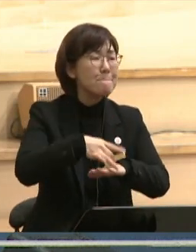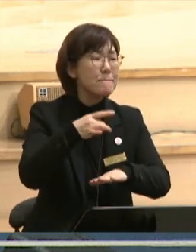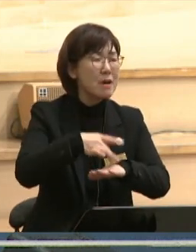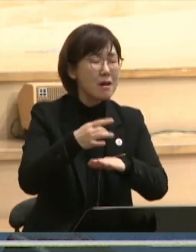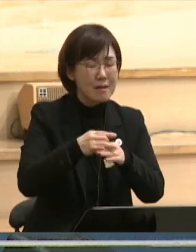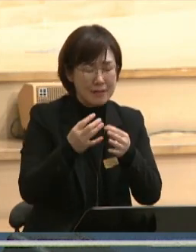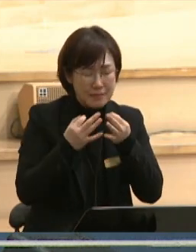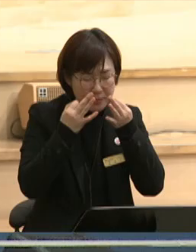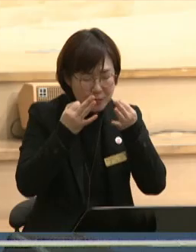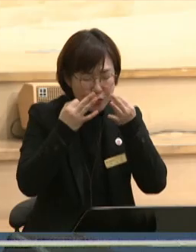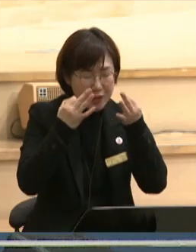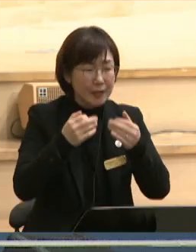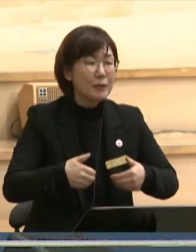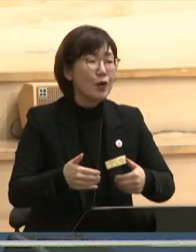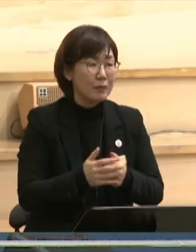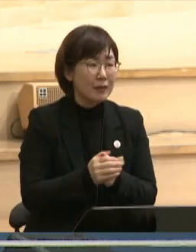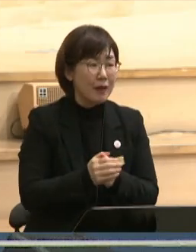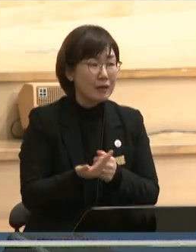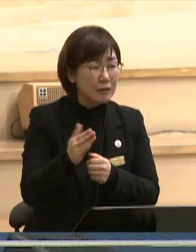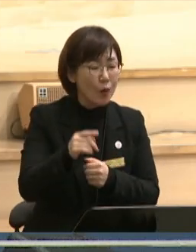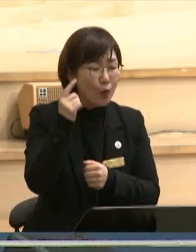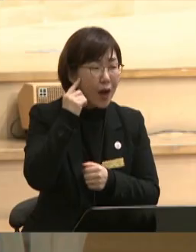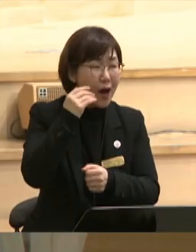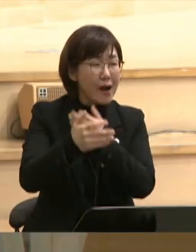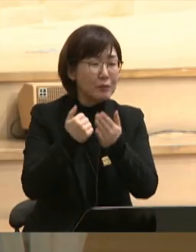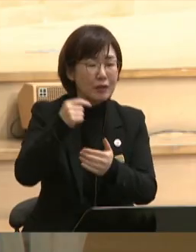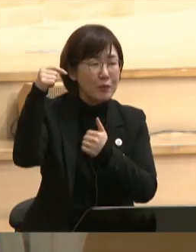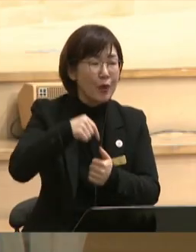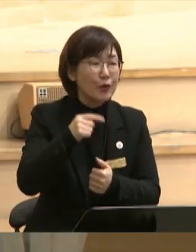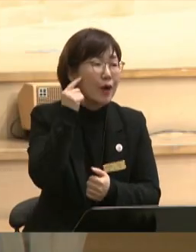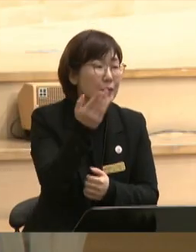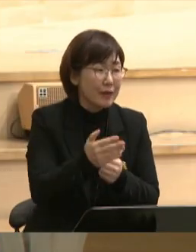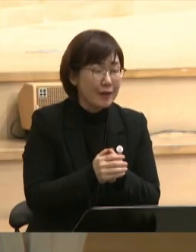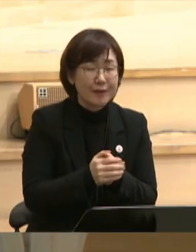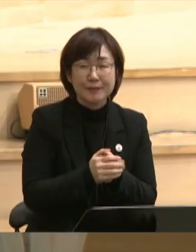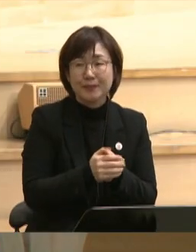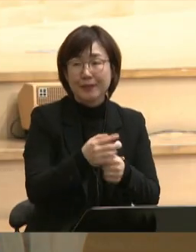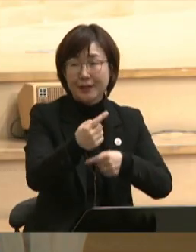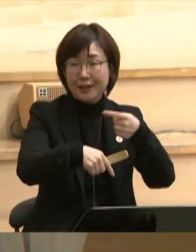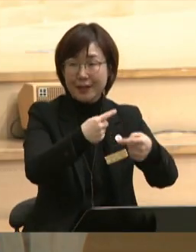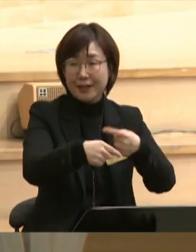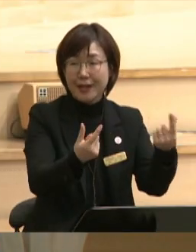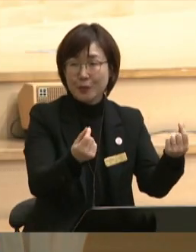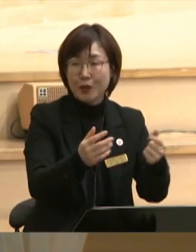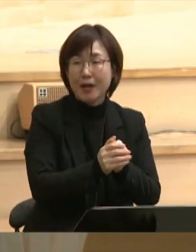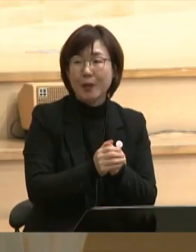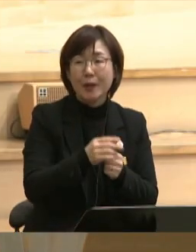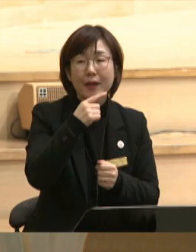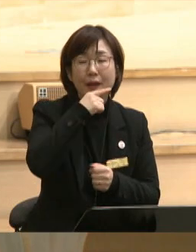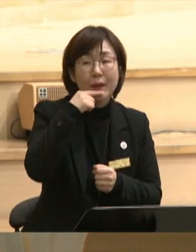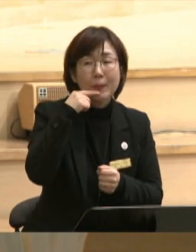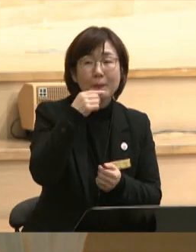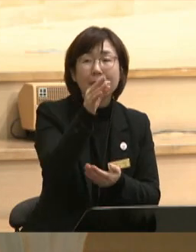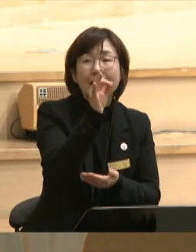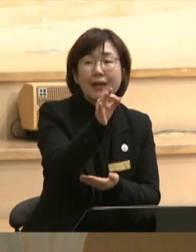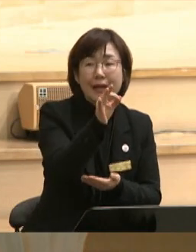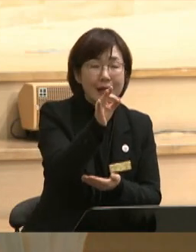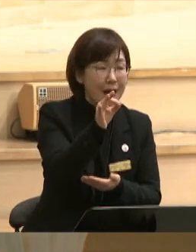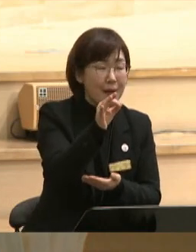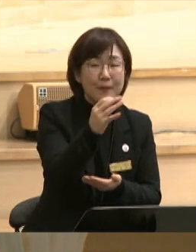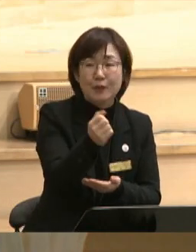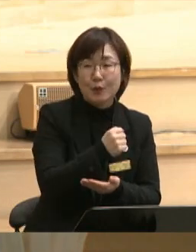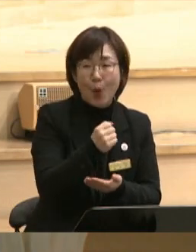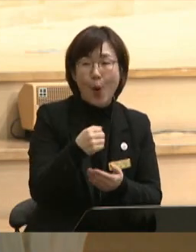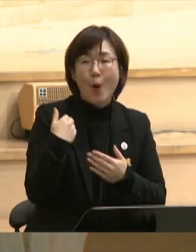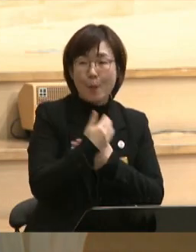이것을 우리에게 명령하시냐라는 것입니다 절 한번 따라 보십시다 피값으로 피값으로 한 몸 되었기 때문에 한 몸